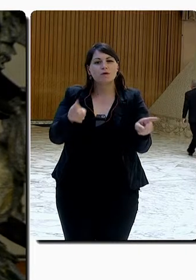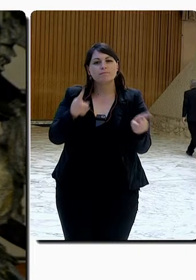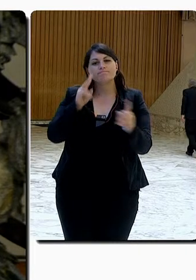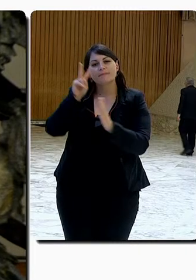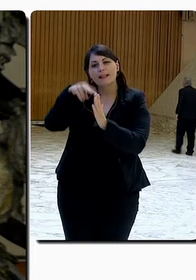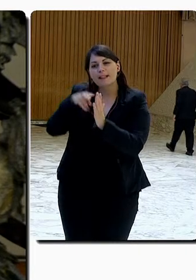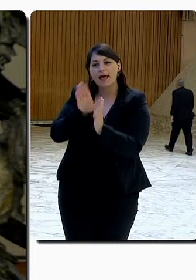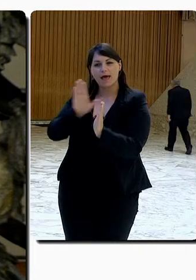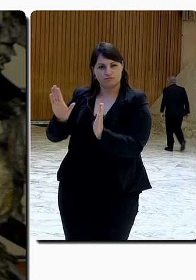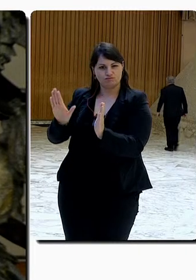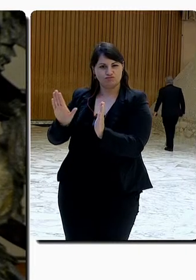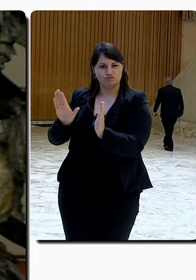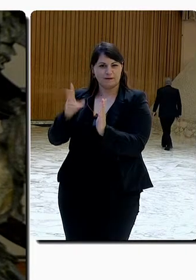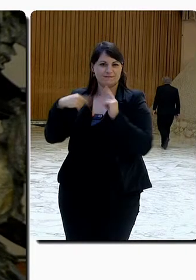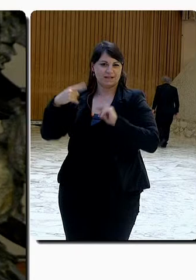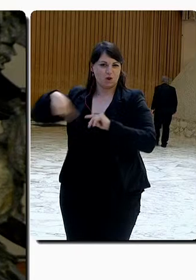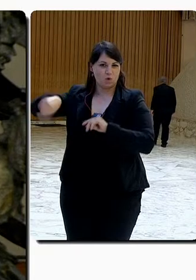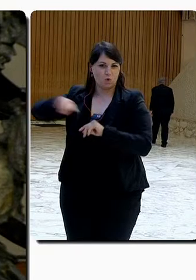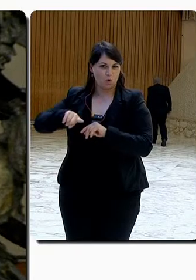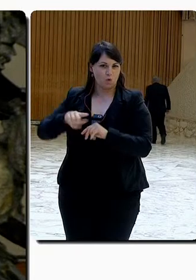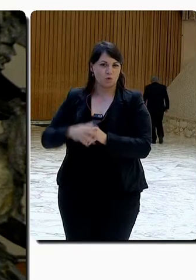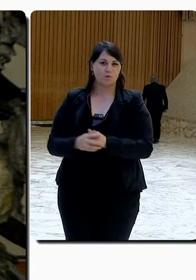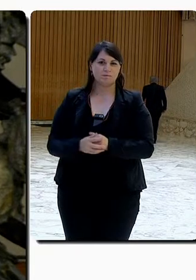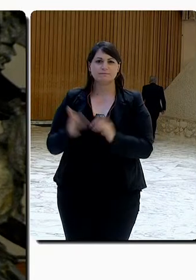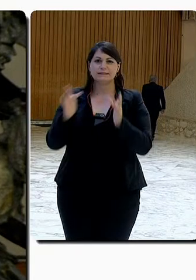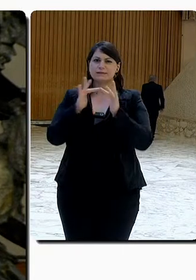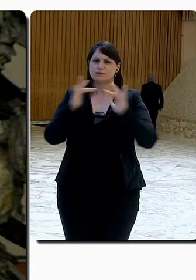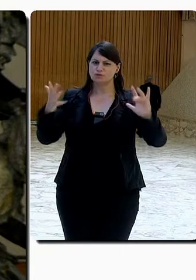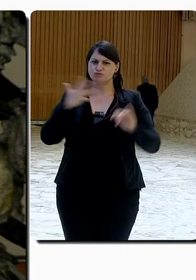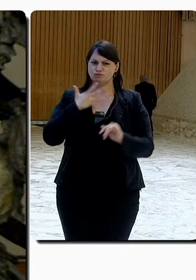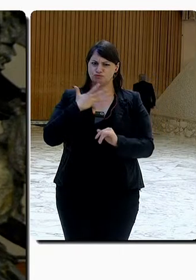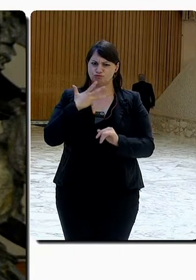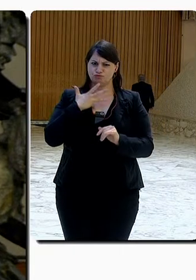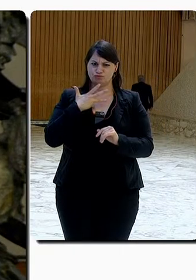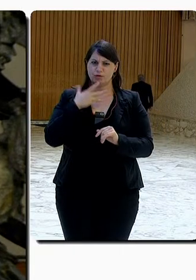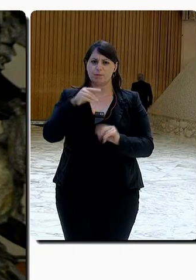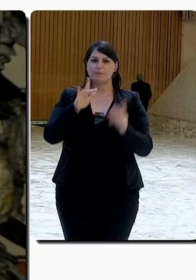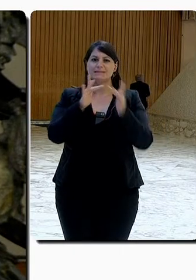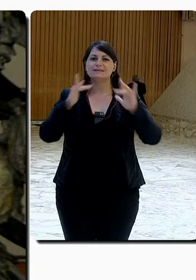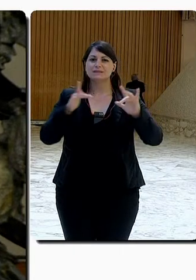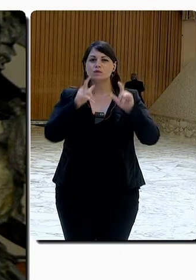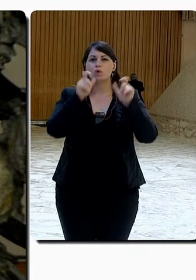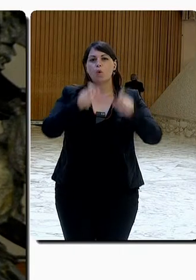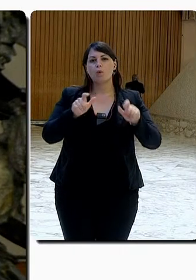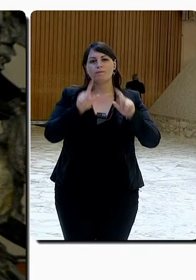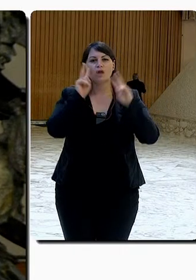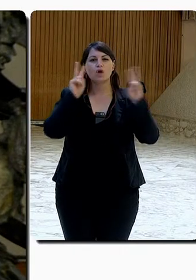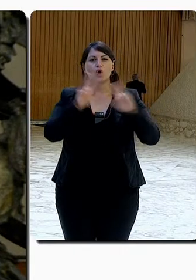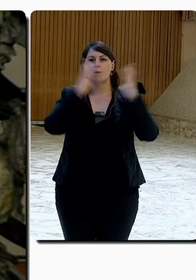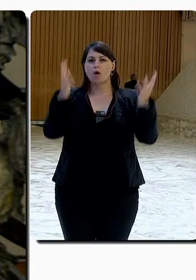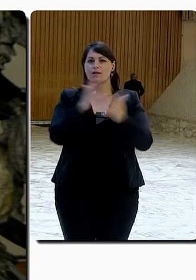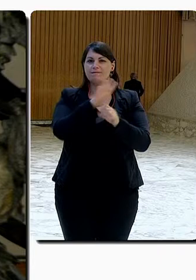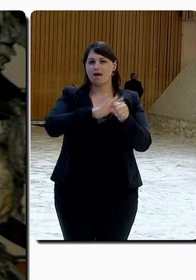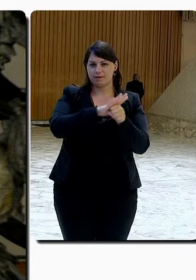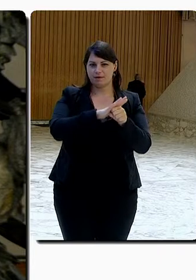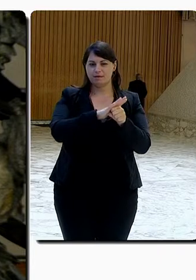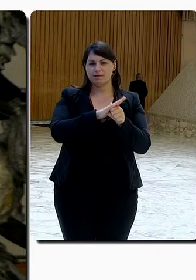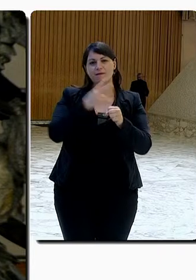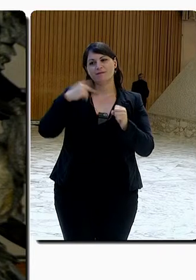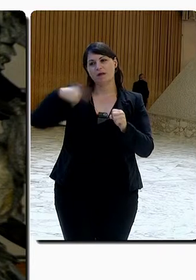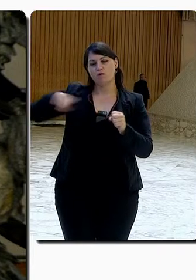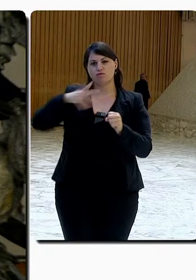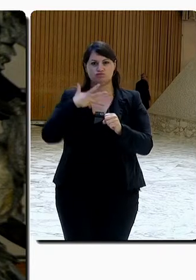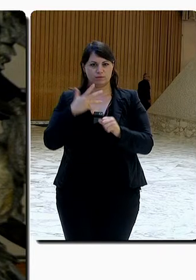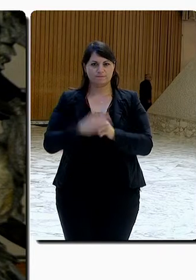così come sono illustrate nel sito dell'Incontro Mondiale delle Famiglie. Iniziamo dai